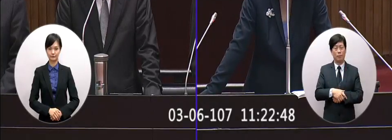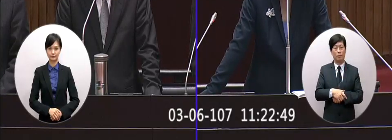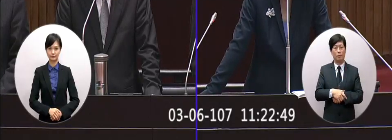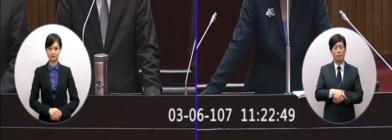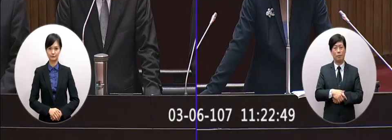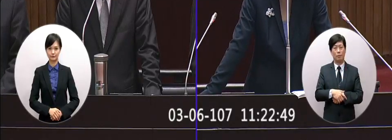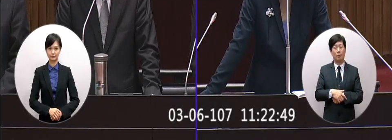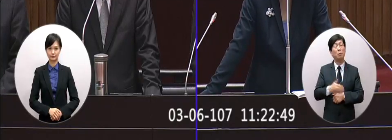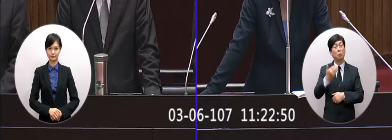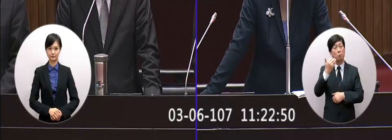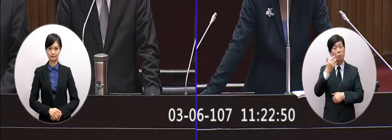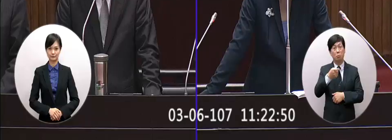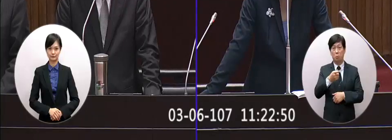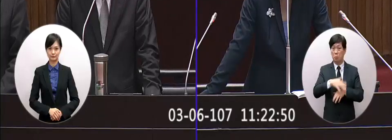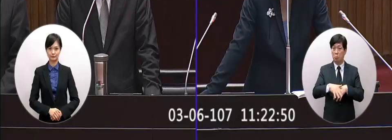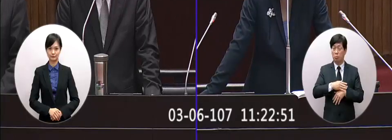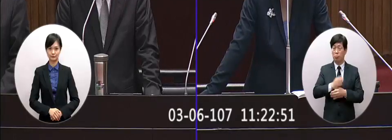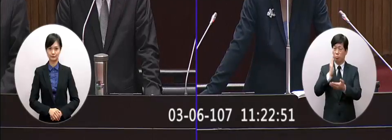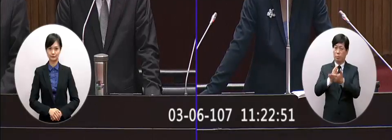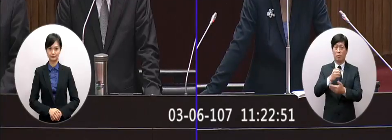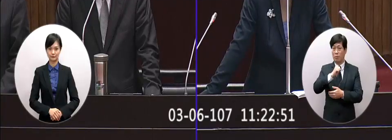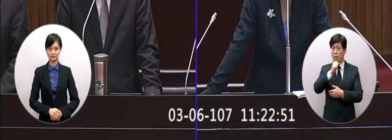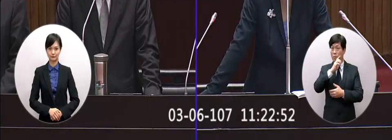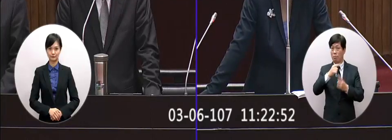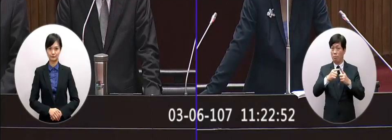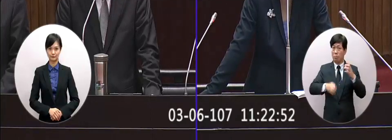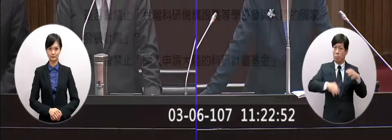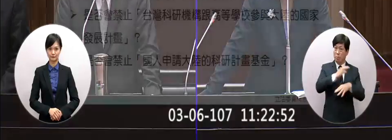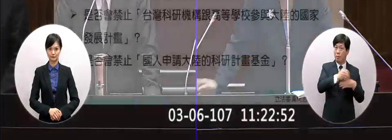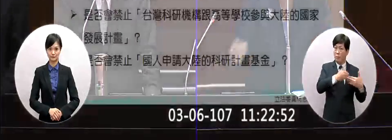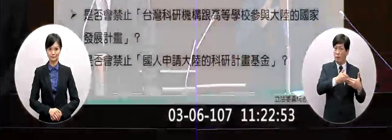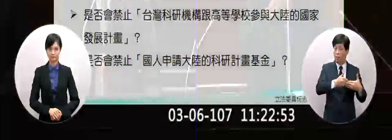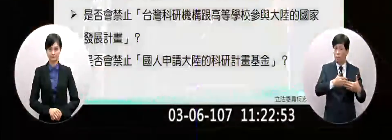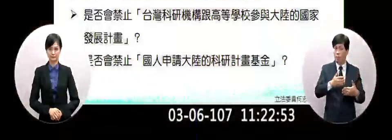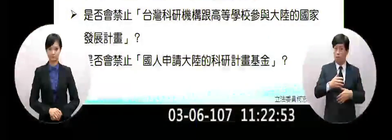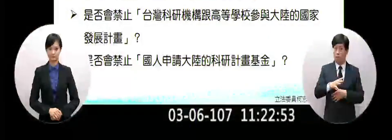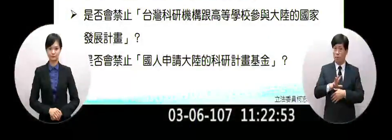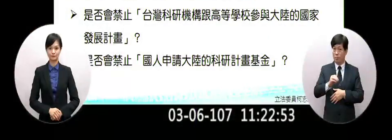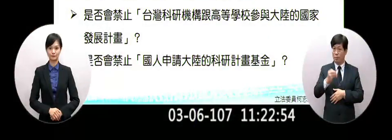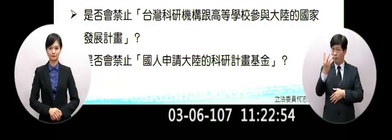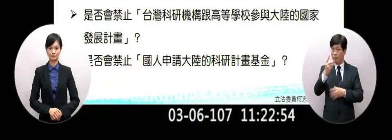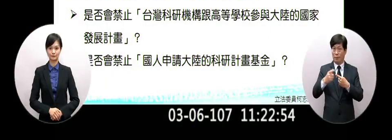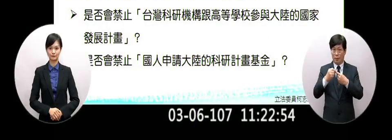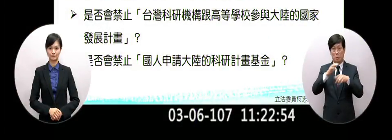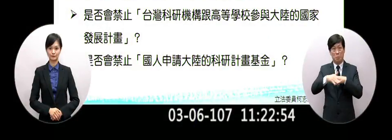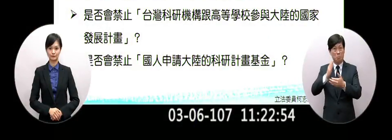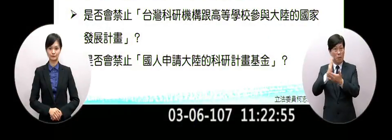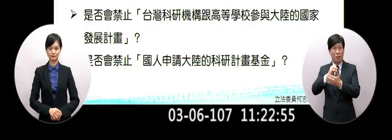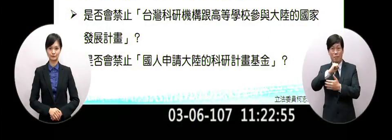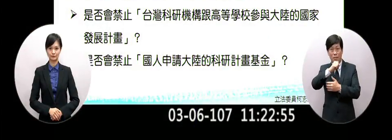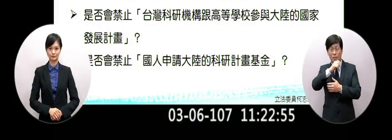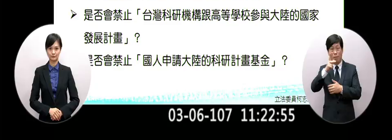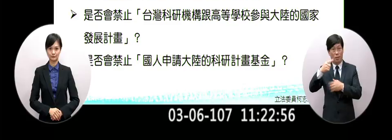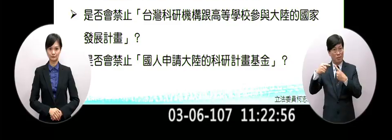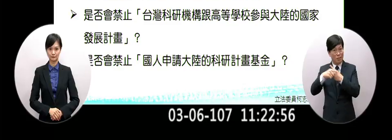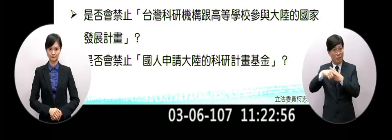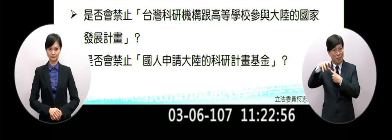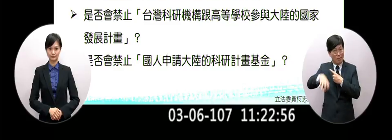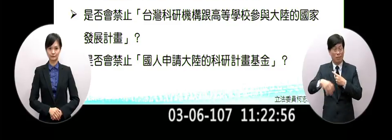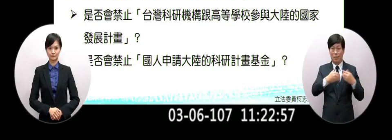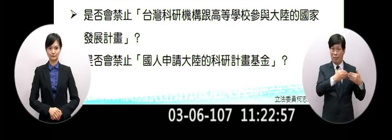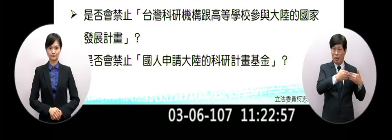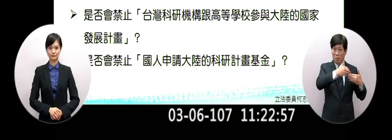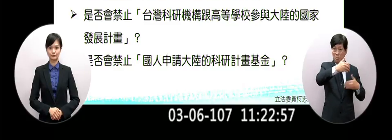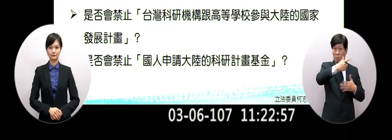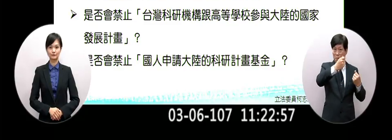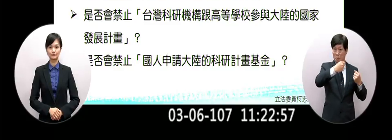果他你会不会禁止台资参与大陆的基础建设？三个问题，你会不会禁止台湾的科研机构跟大陆的